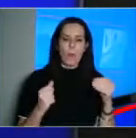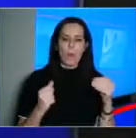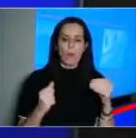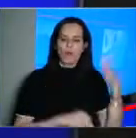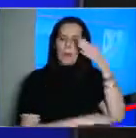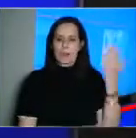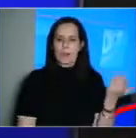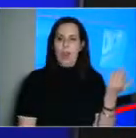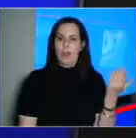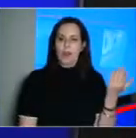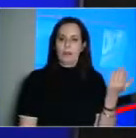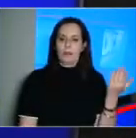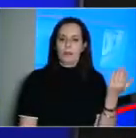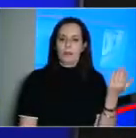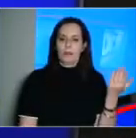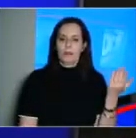המדינה.